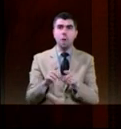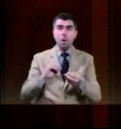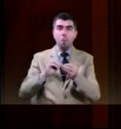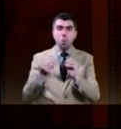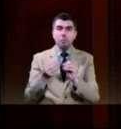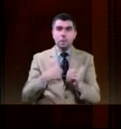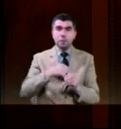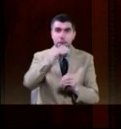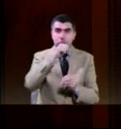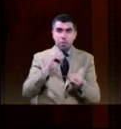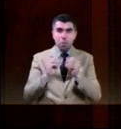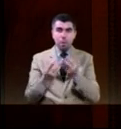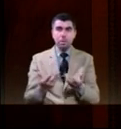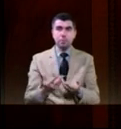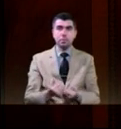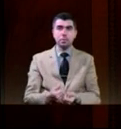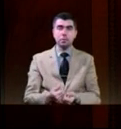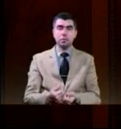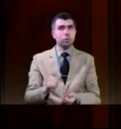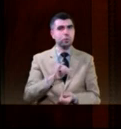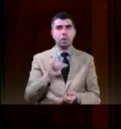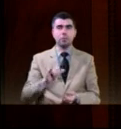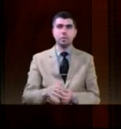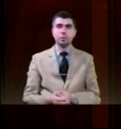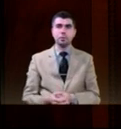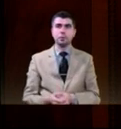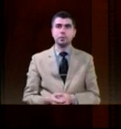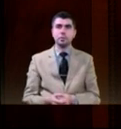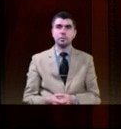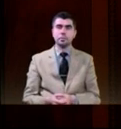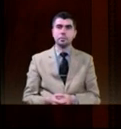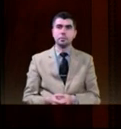يعني؟ غير معقول؟